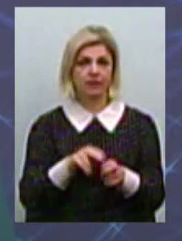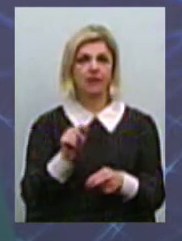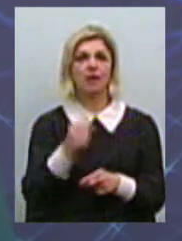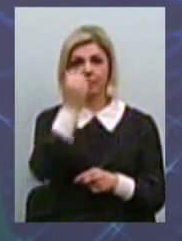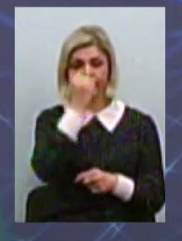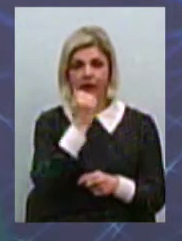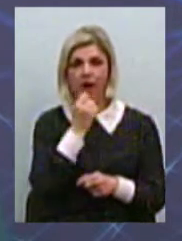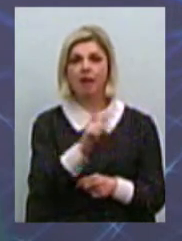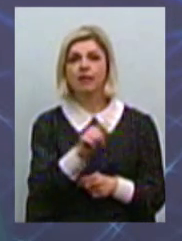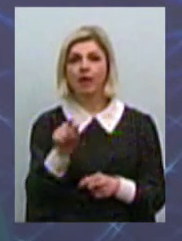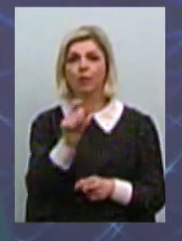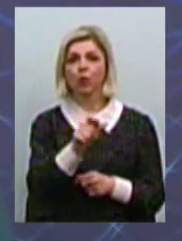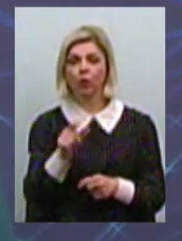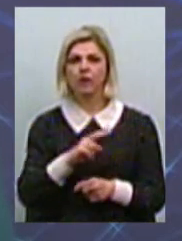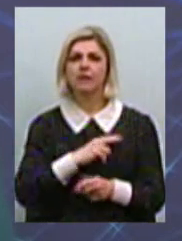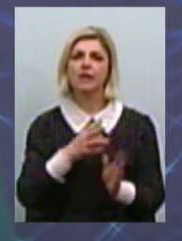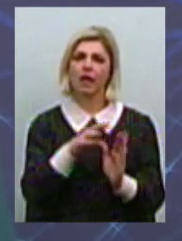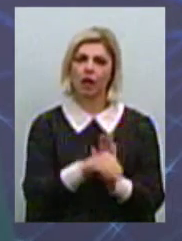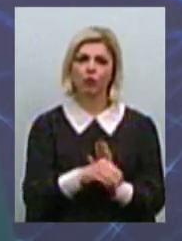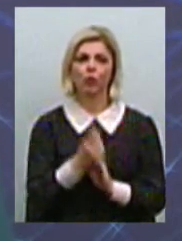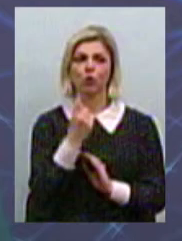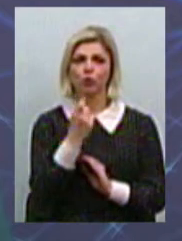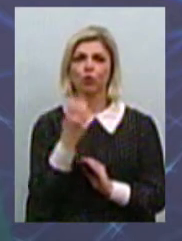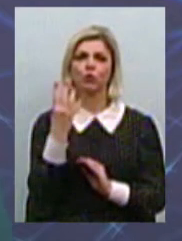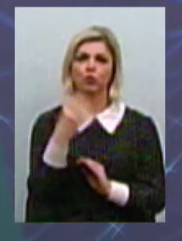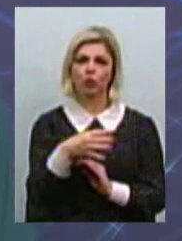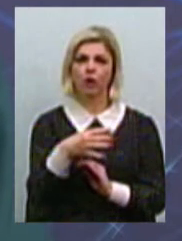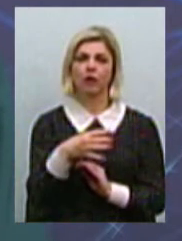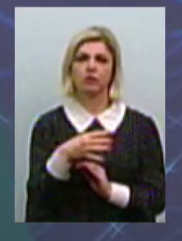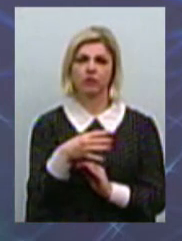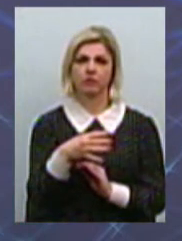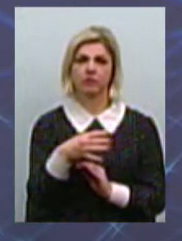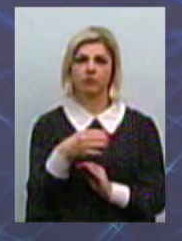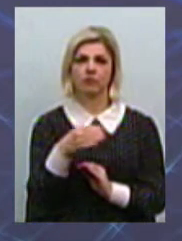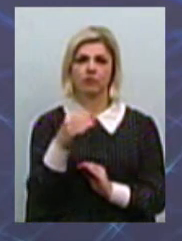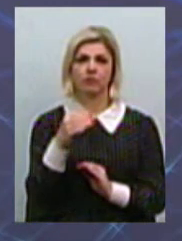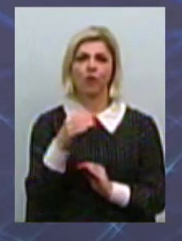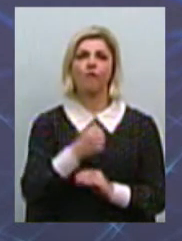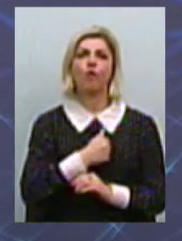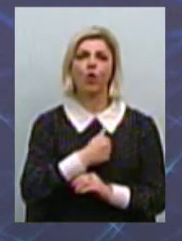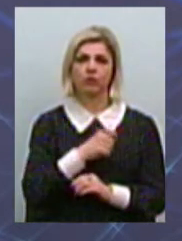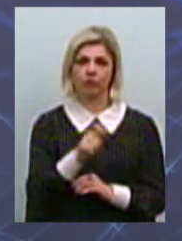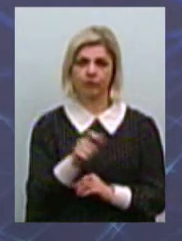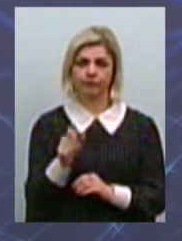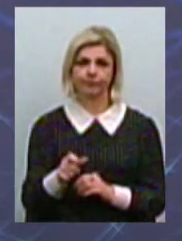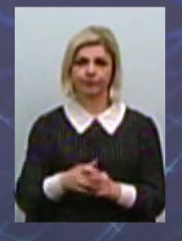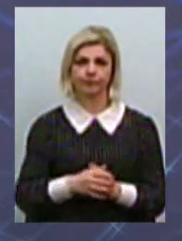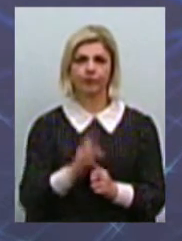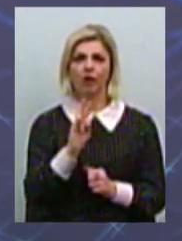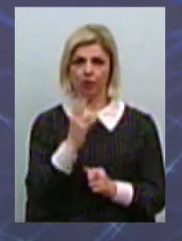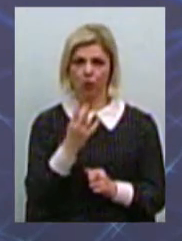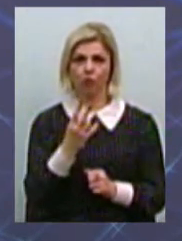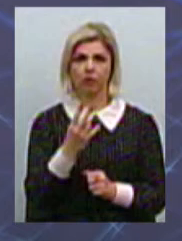тим людям загинуло 140 з лишнім військових